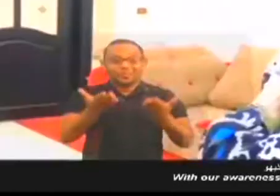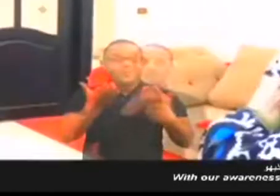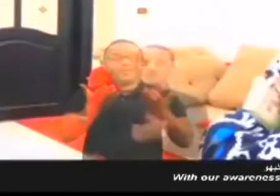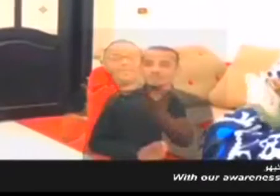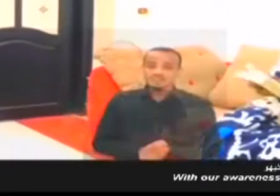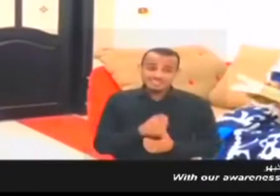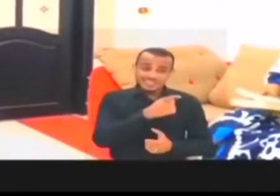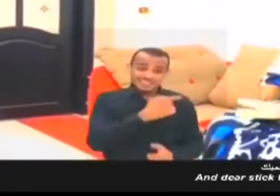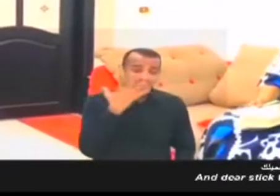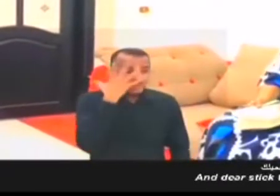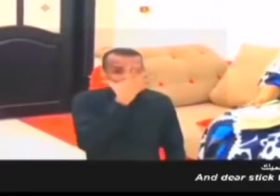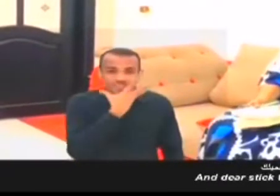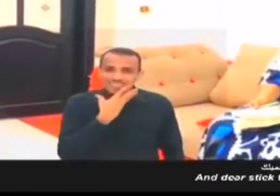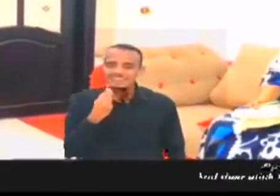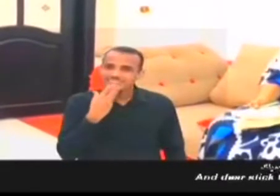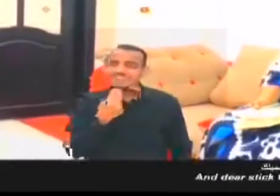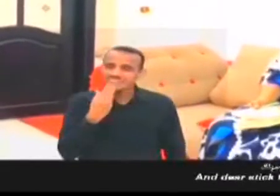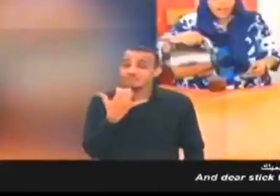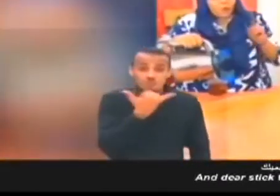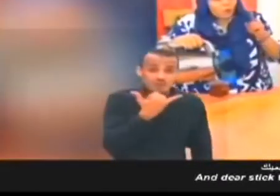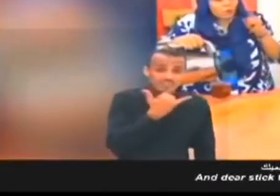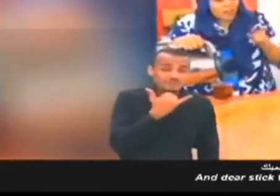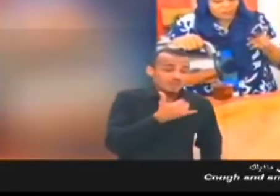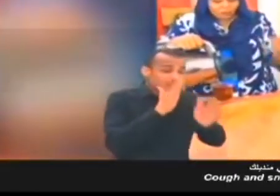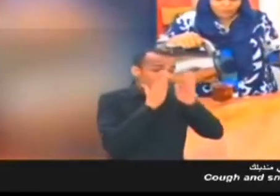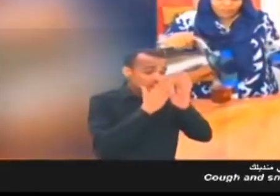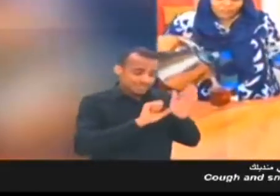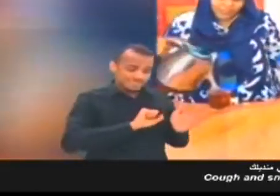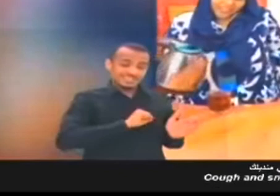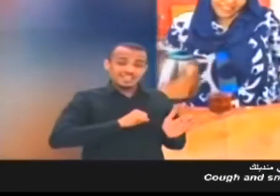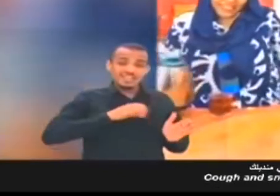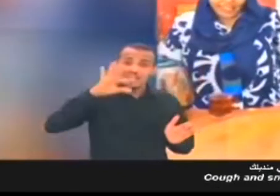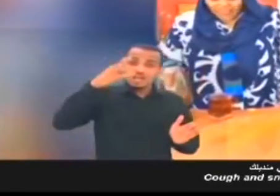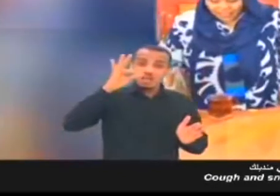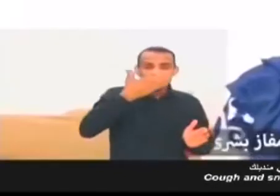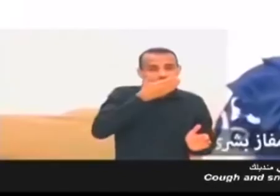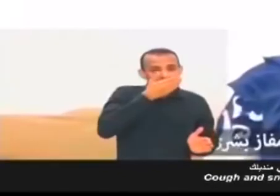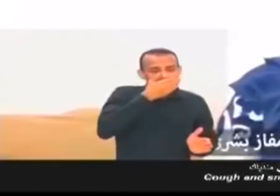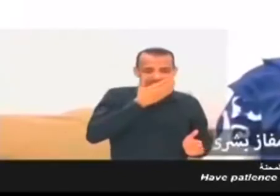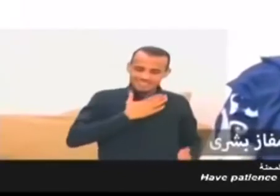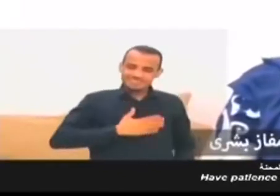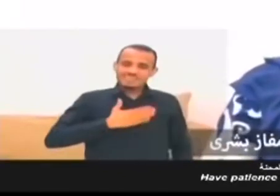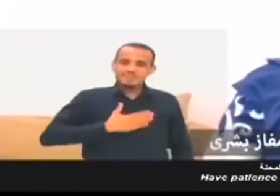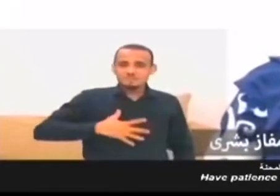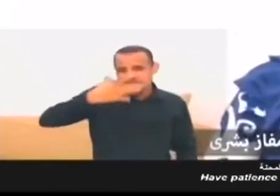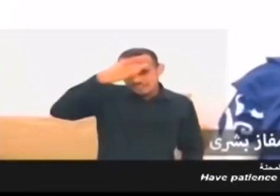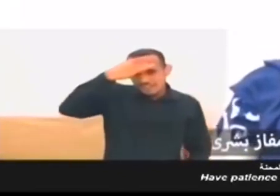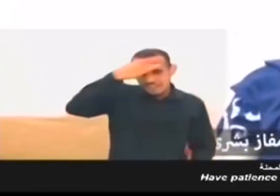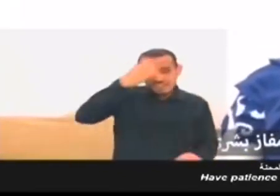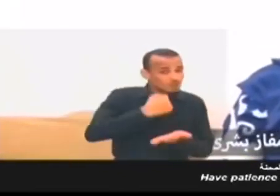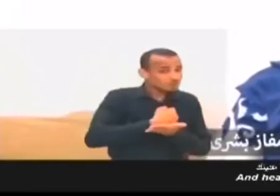يا جميل جميلك وحواكس في منديلك أصبر تسول